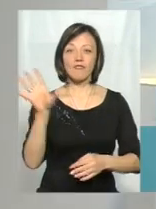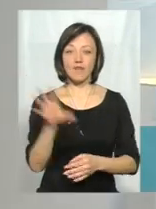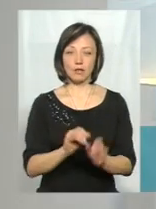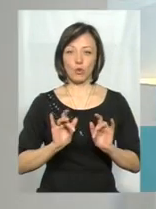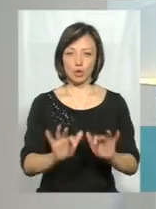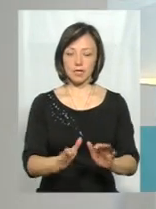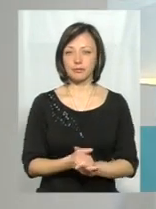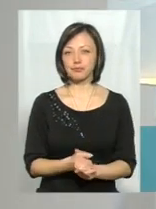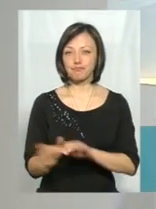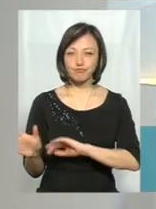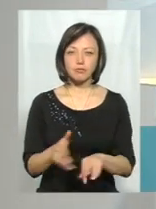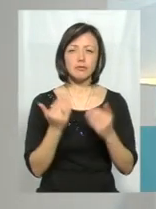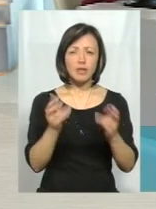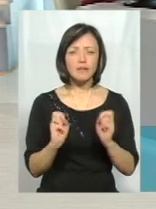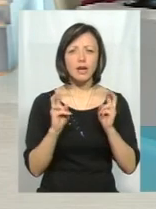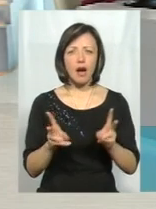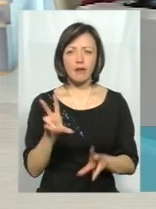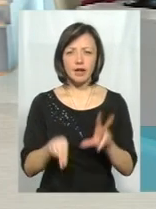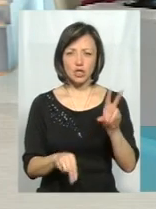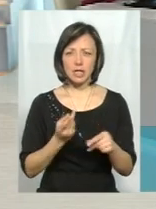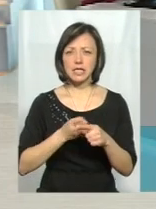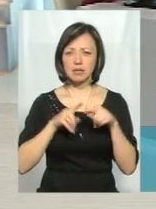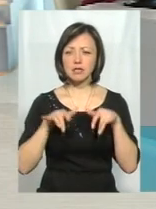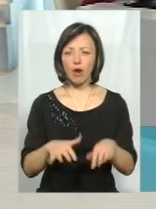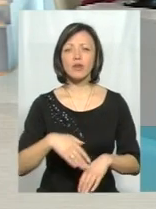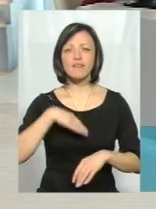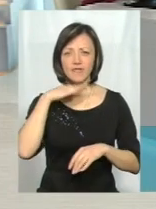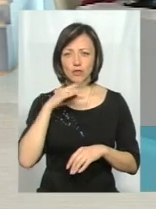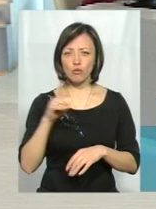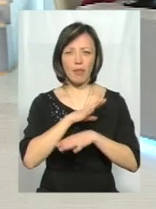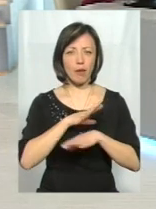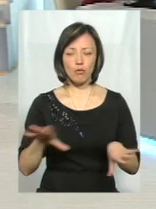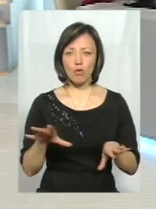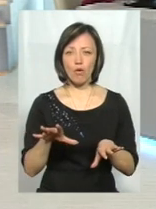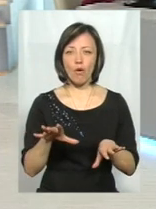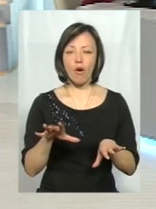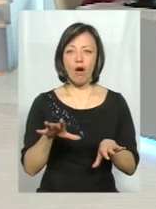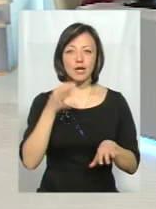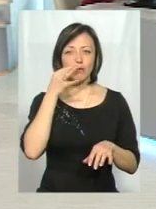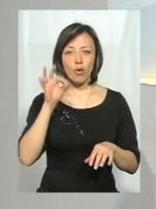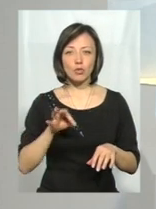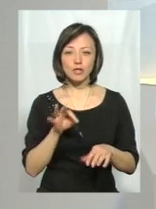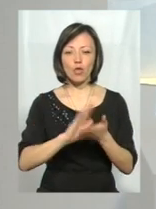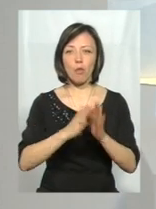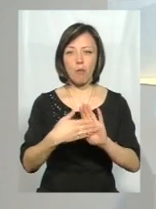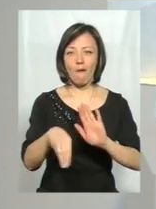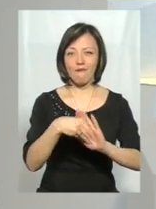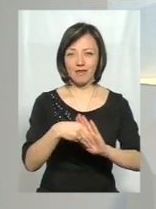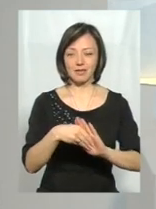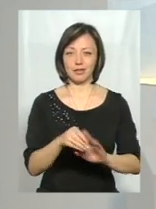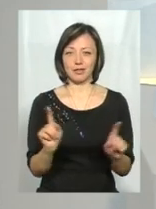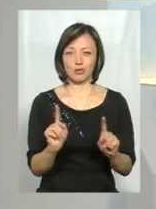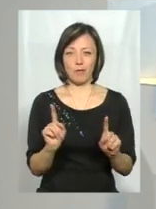Іване Леонтійовичу, ви як вважаєте, цих заходів вистачить для того, щоб не було спокуси у виробника, наприклад, домовитися якимось чином,